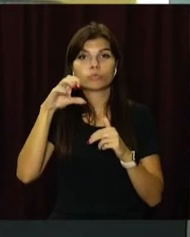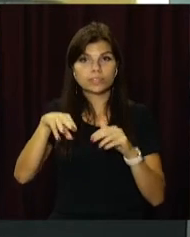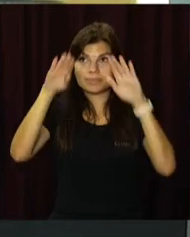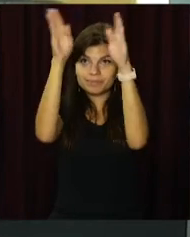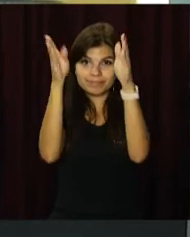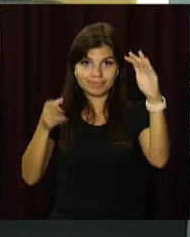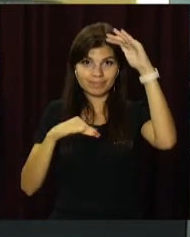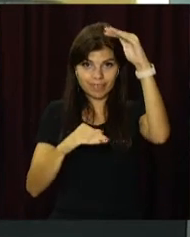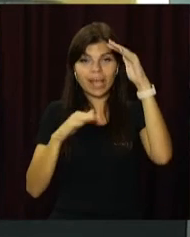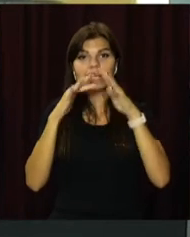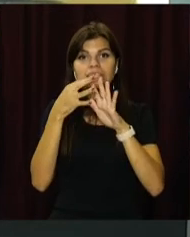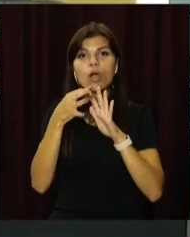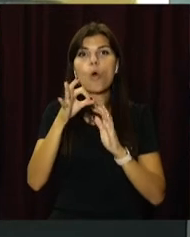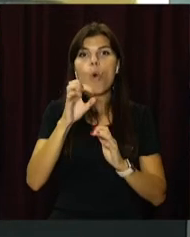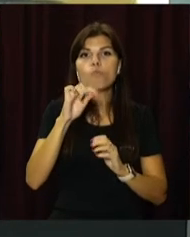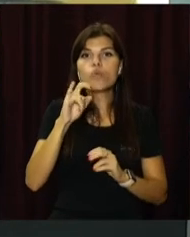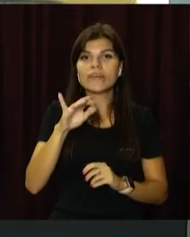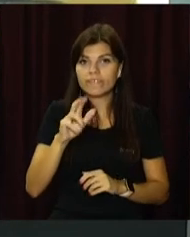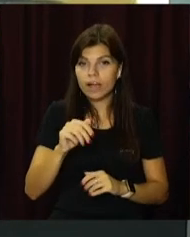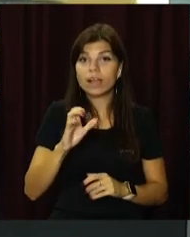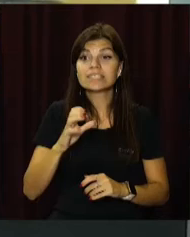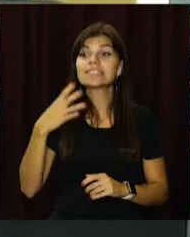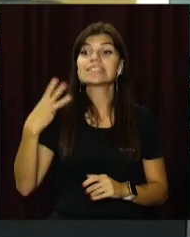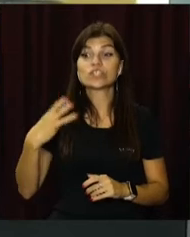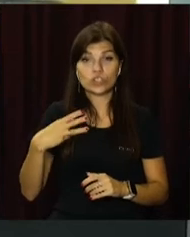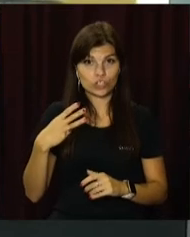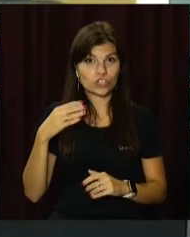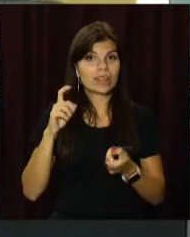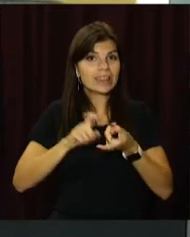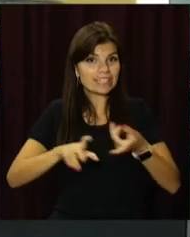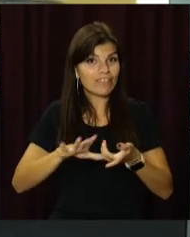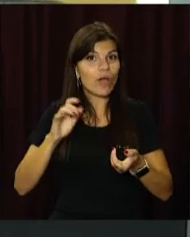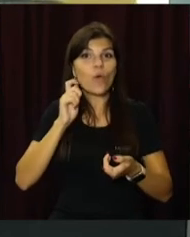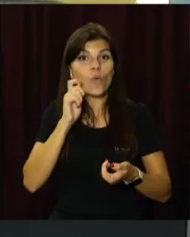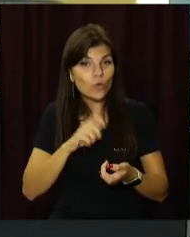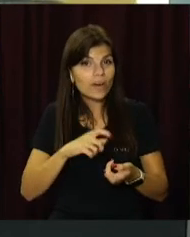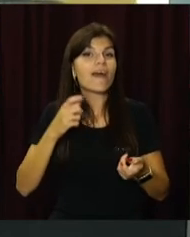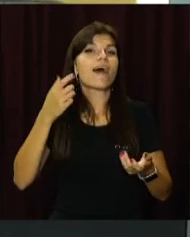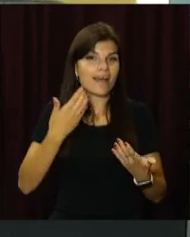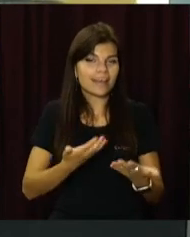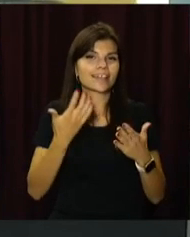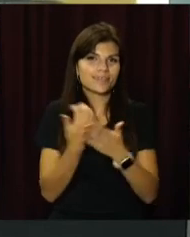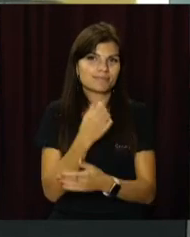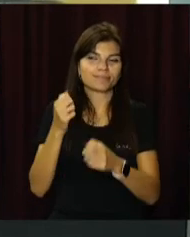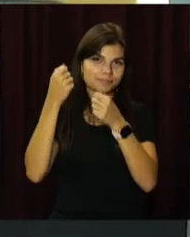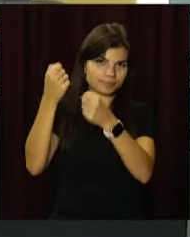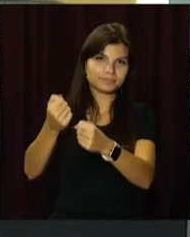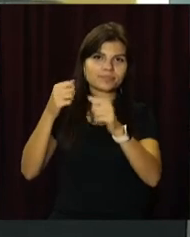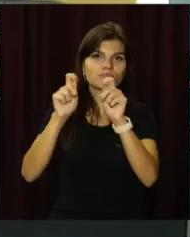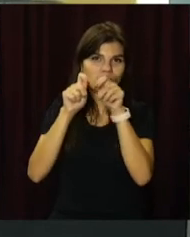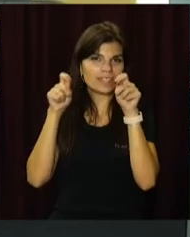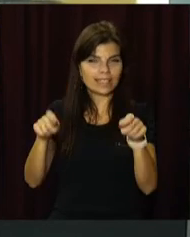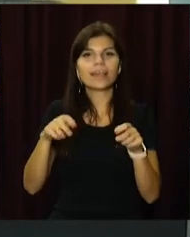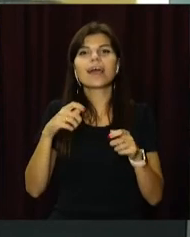письменнику встановили в селищі Обухівка з нагоди 30-річчя незалежності України. На церемонію відкриття прийшли